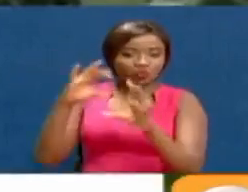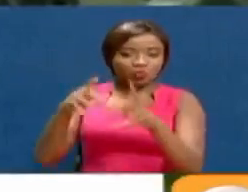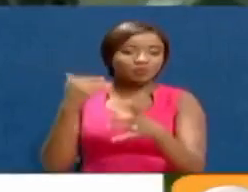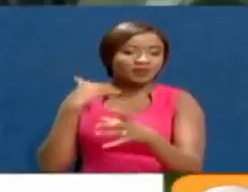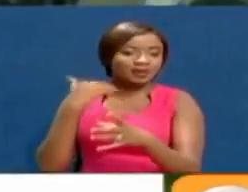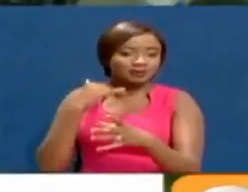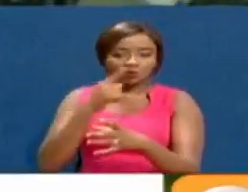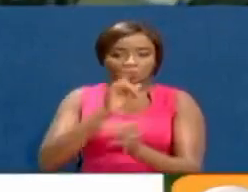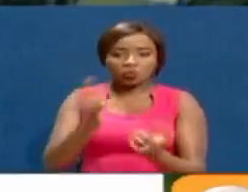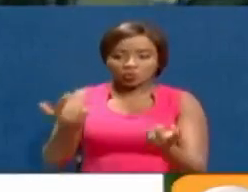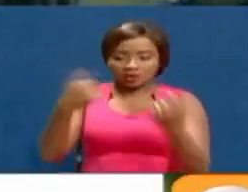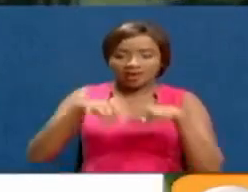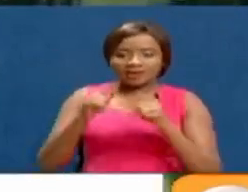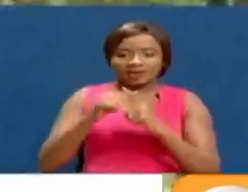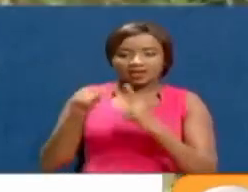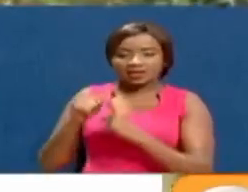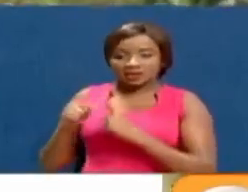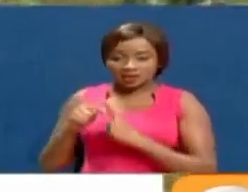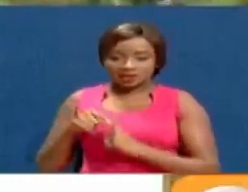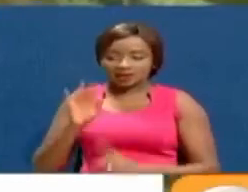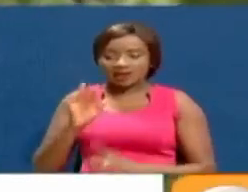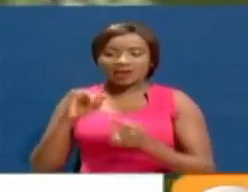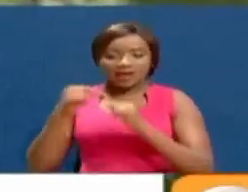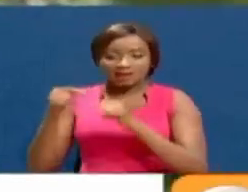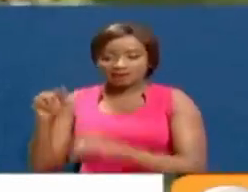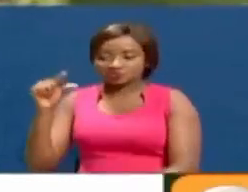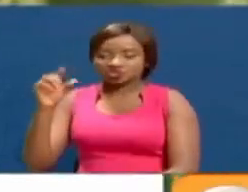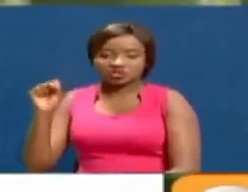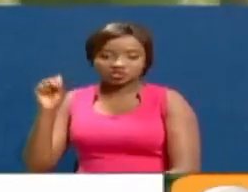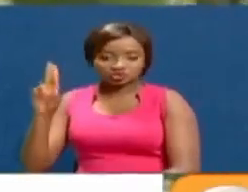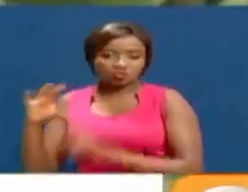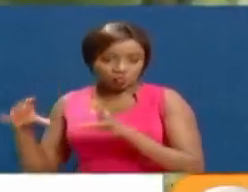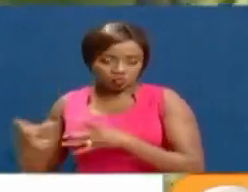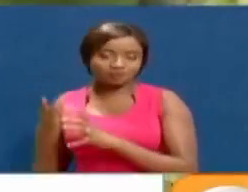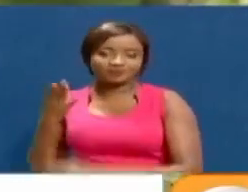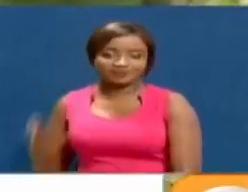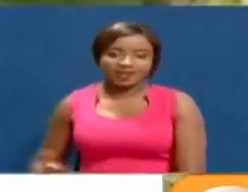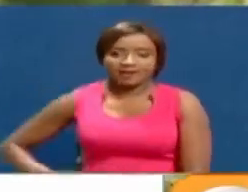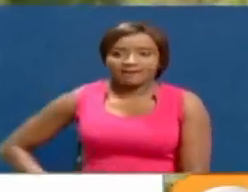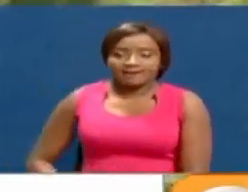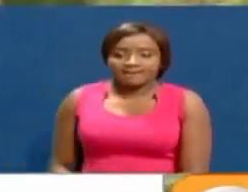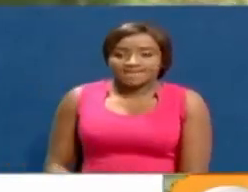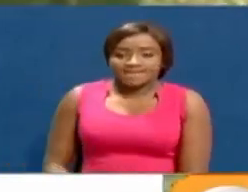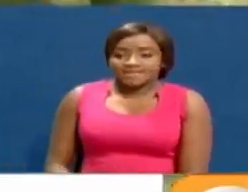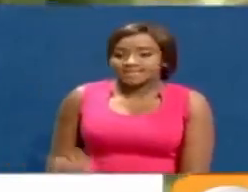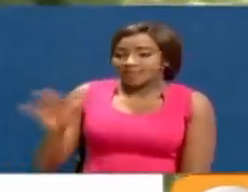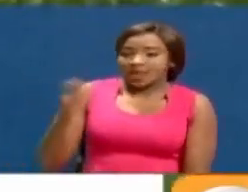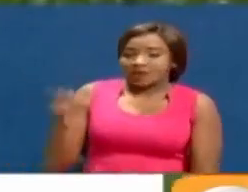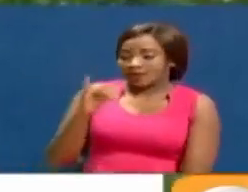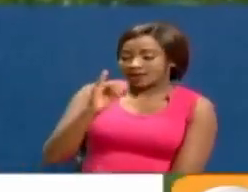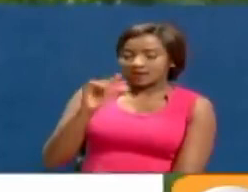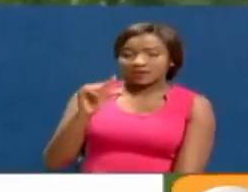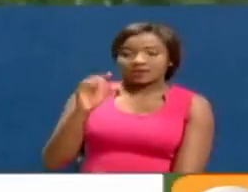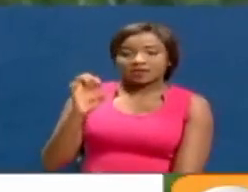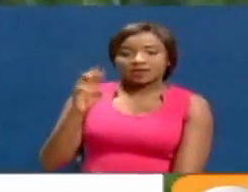wahalifu waliovamia na kuwajeruhi maafisa wa GSU pamoja na wale wa kupambana na wezi wa mifugo katika eneo la Igembe kaskazini, kaunti